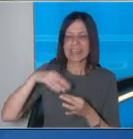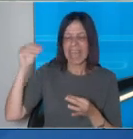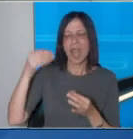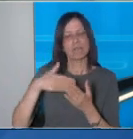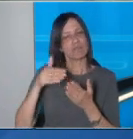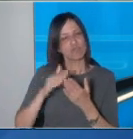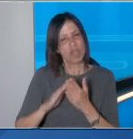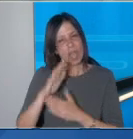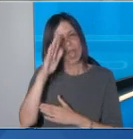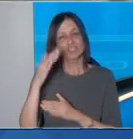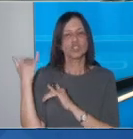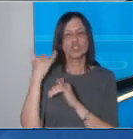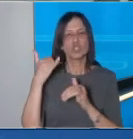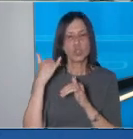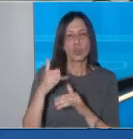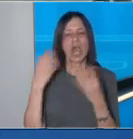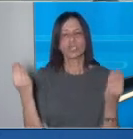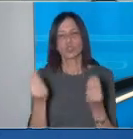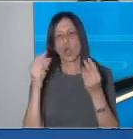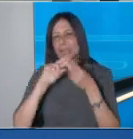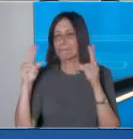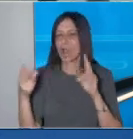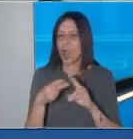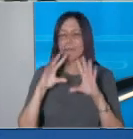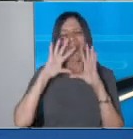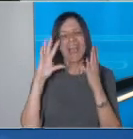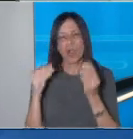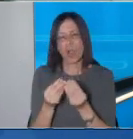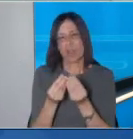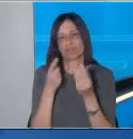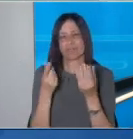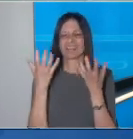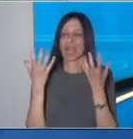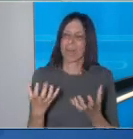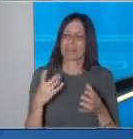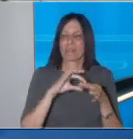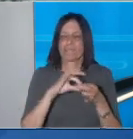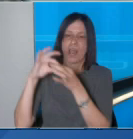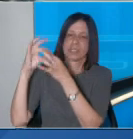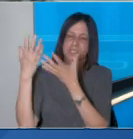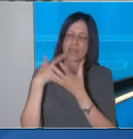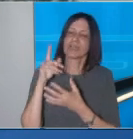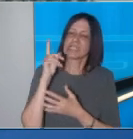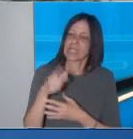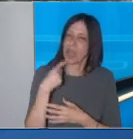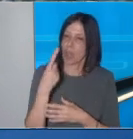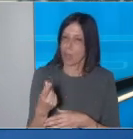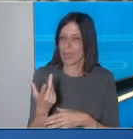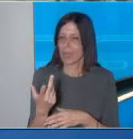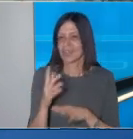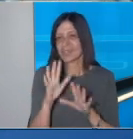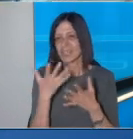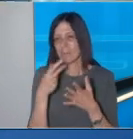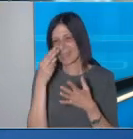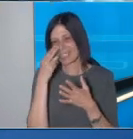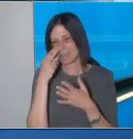מחירי השינוע, ההובלות, הסחורות בעולם, וכל זה יכביד על האינפלציה. וצריך לומר שאם